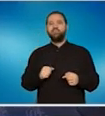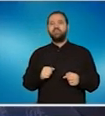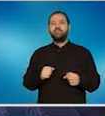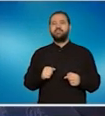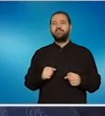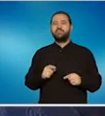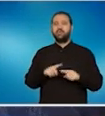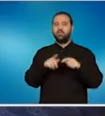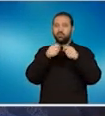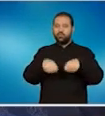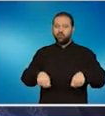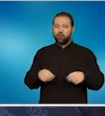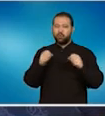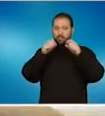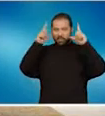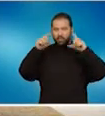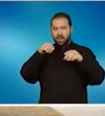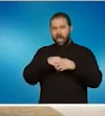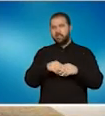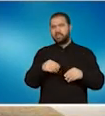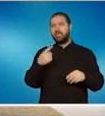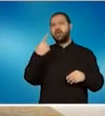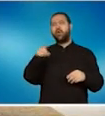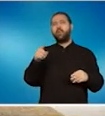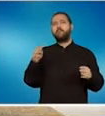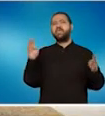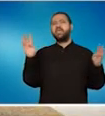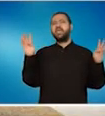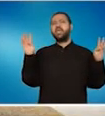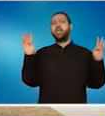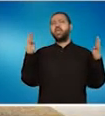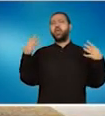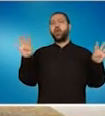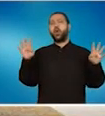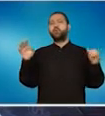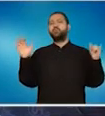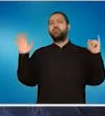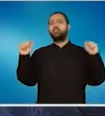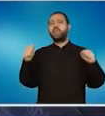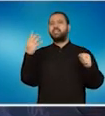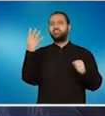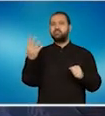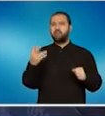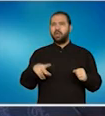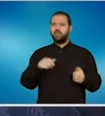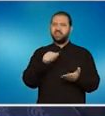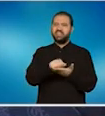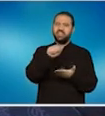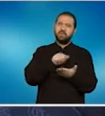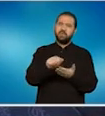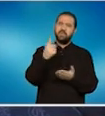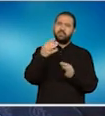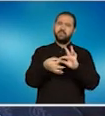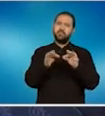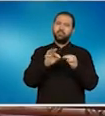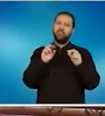indigeste, cu totul și cu totul minunate. În 1964, cred că aceea e prima publicată, prima predică, cuvânt de fapt,